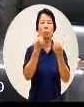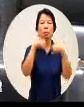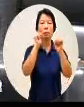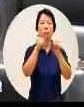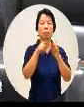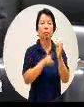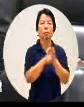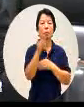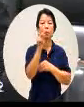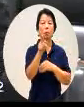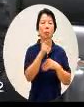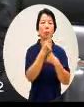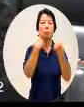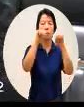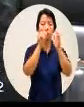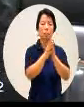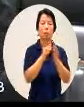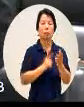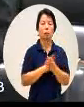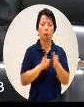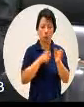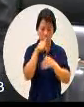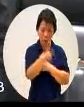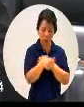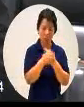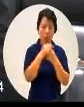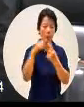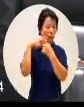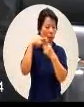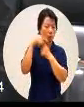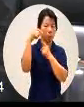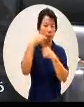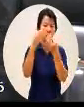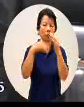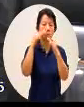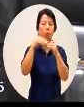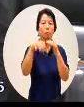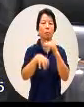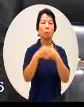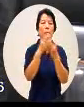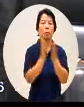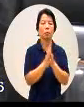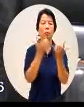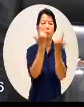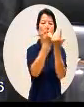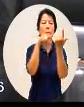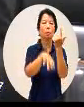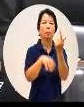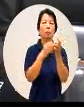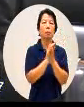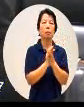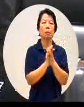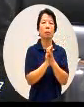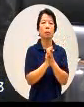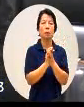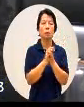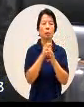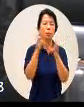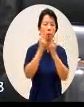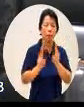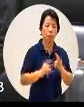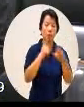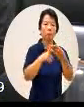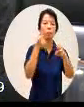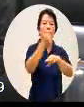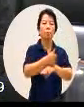科畢業那時候直接去考研究所然後1992年呢是在台北新電景文工專當電子科主